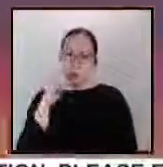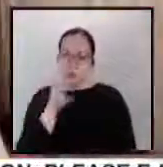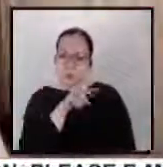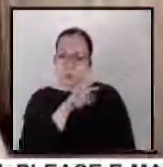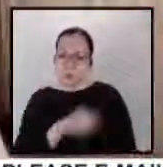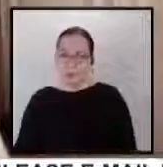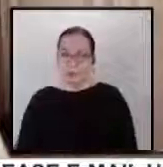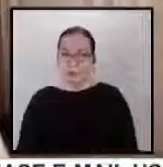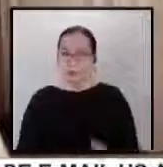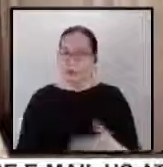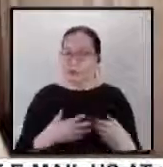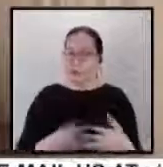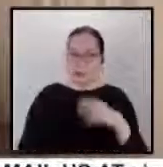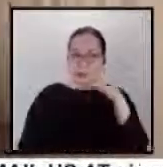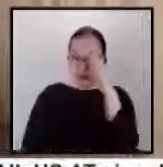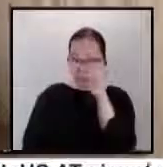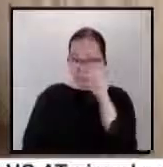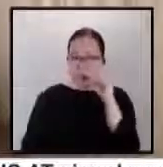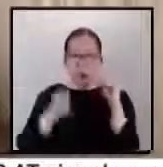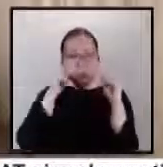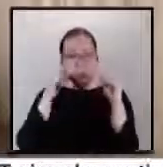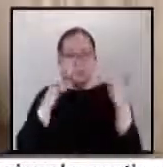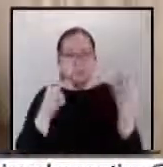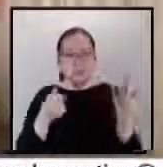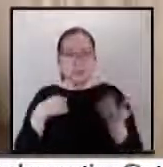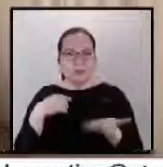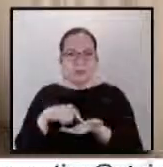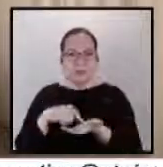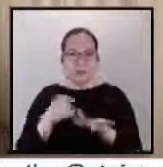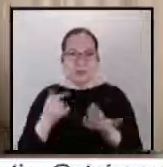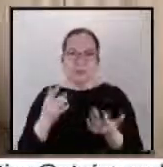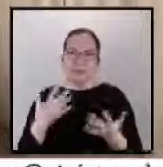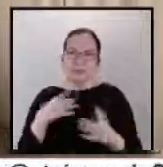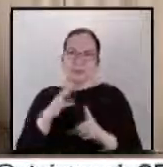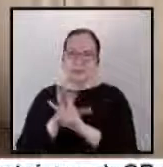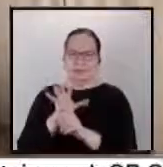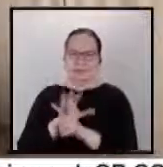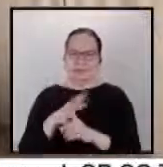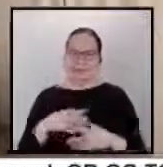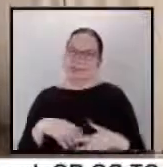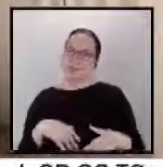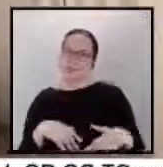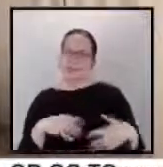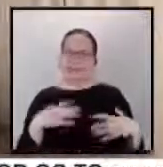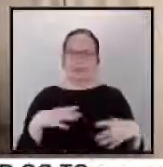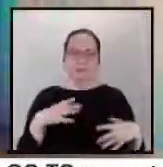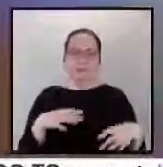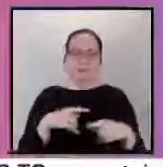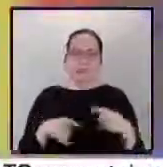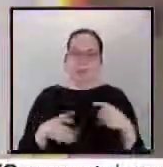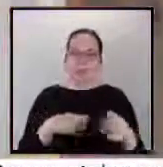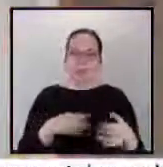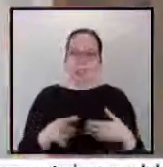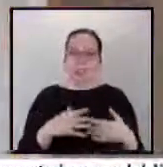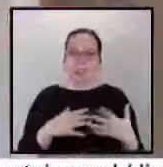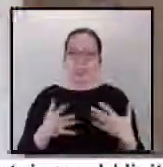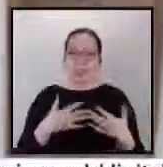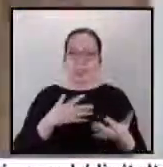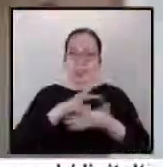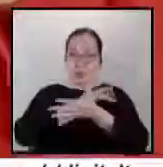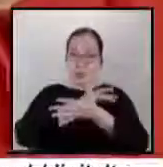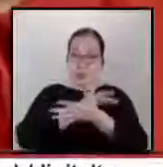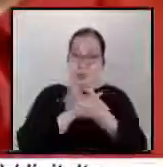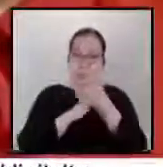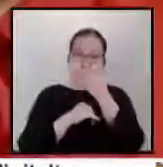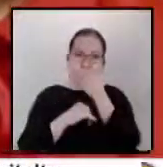Mapalalaki o mapababae man, talagang in na in tayong pumorma. At kahit pa pumasok ang pandemya, ay nagagawa pa